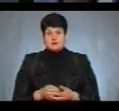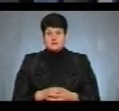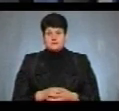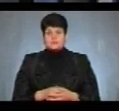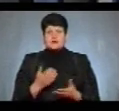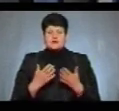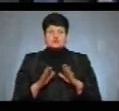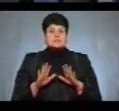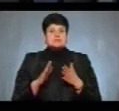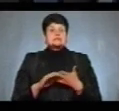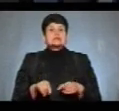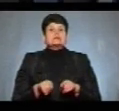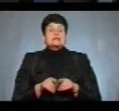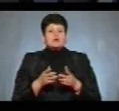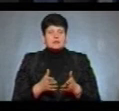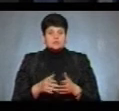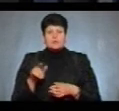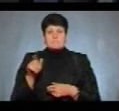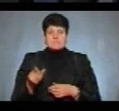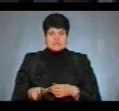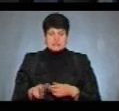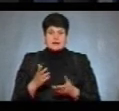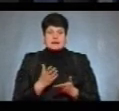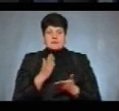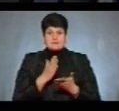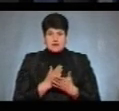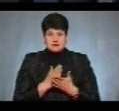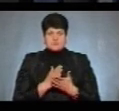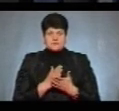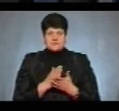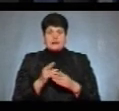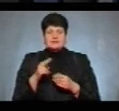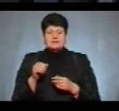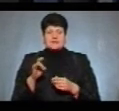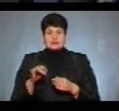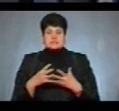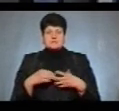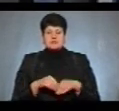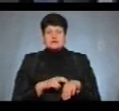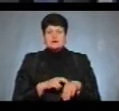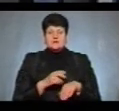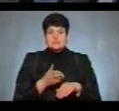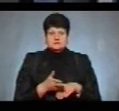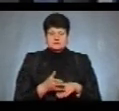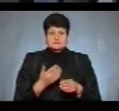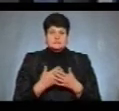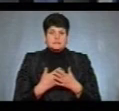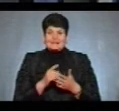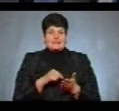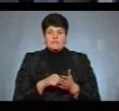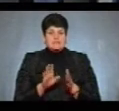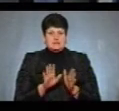Якщо стається так, що пацієнт, який має укладену декларацію сімейним лікарем, наприклад, не в